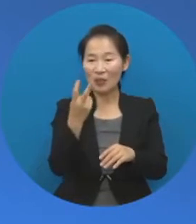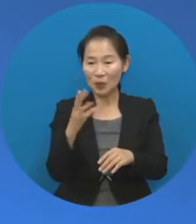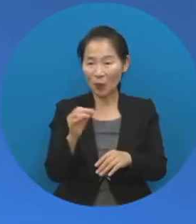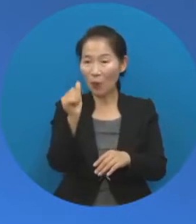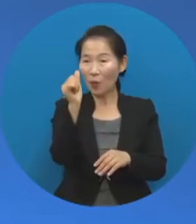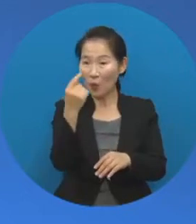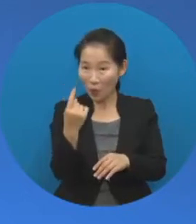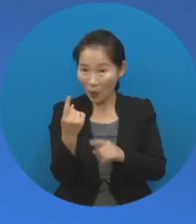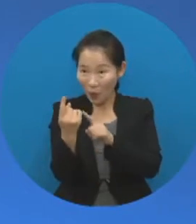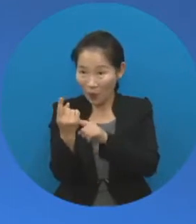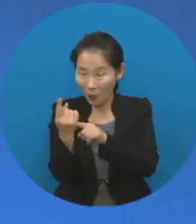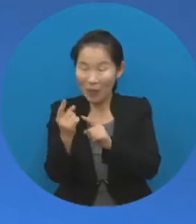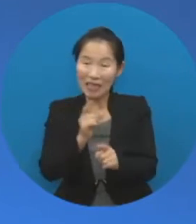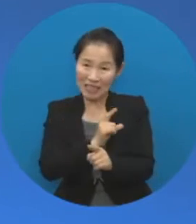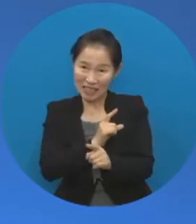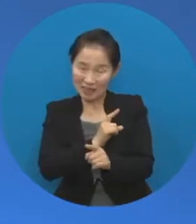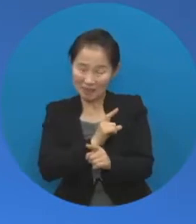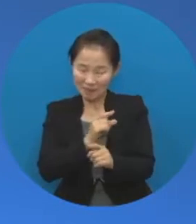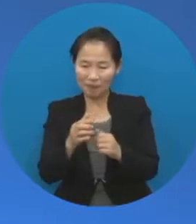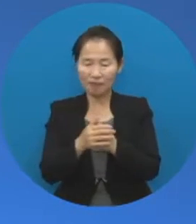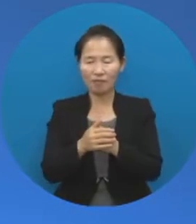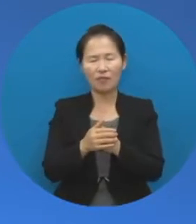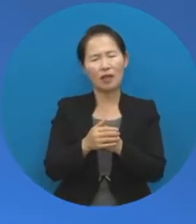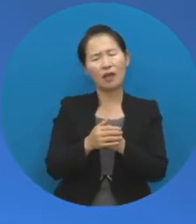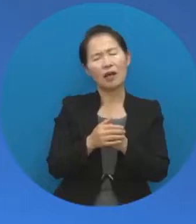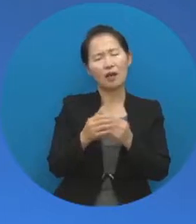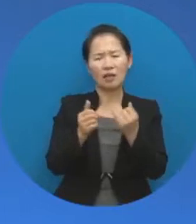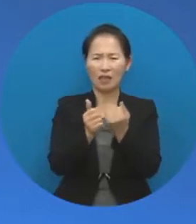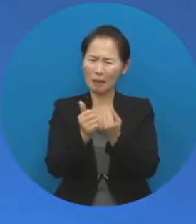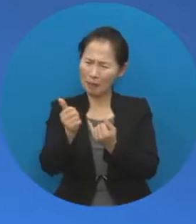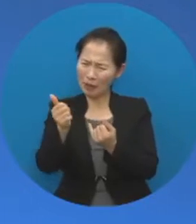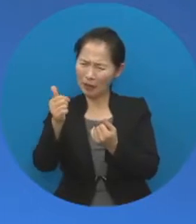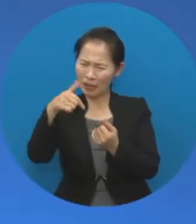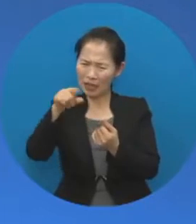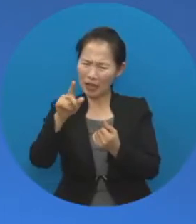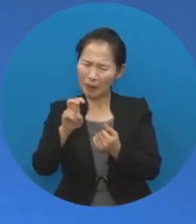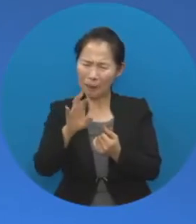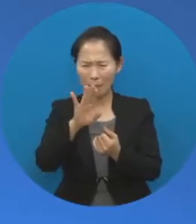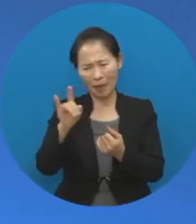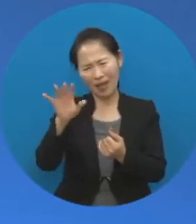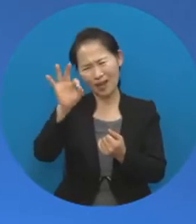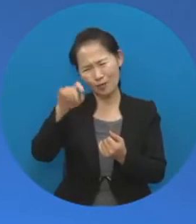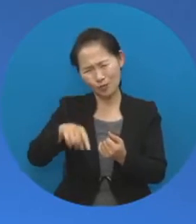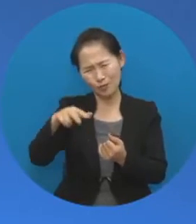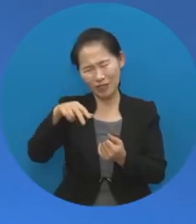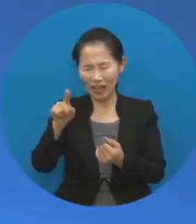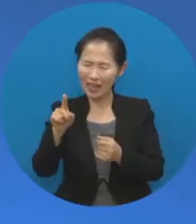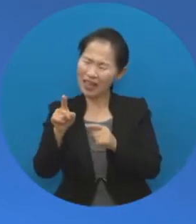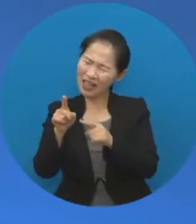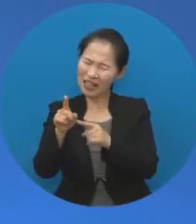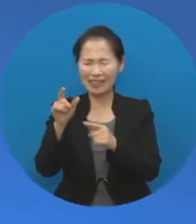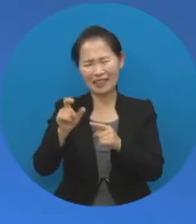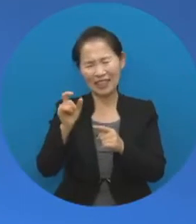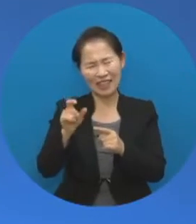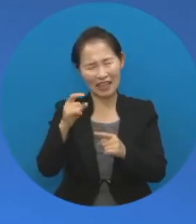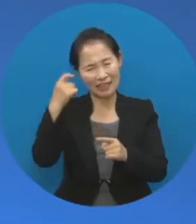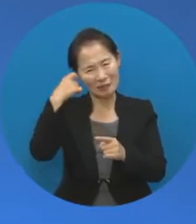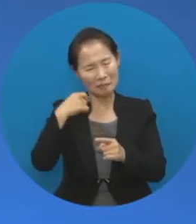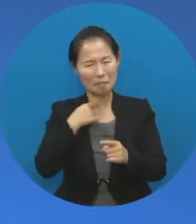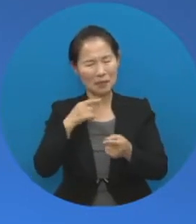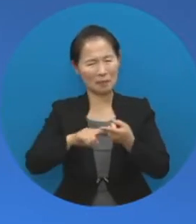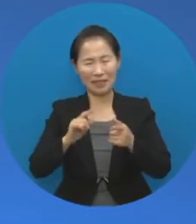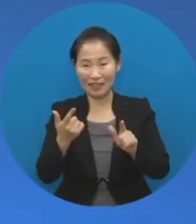배우자라고 이제 기도를 하니까 이게 배우자라는 그 단어가 너무 딱딱하잖아요. 그래서 이미 그 보여준 배우자의